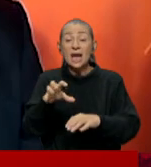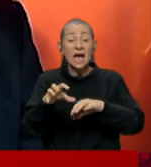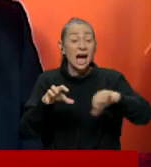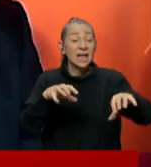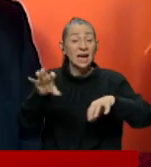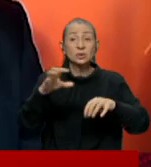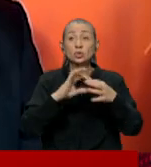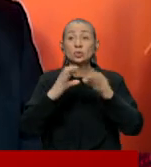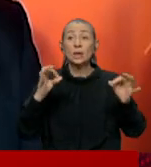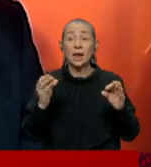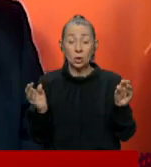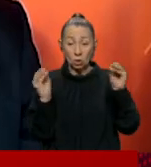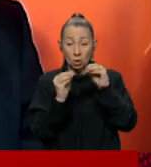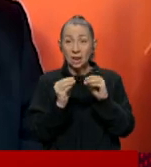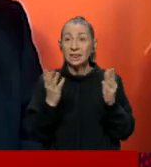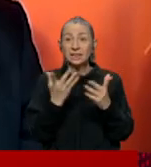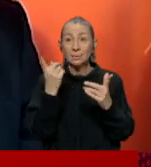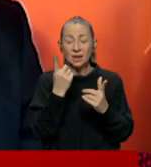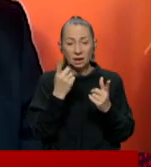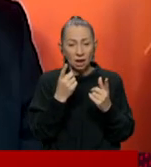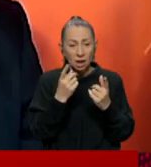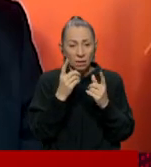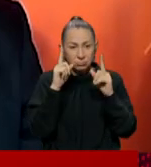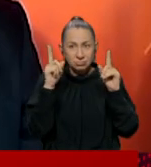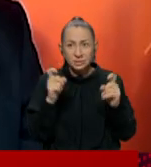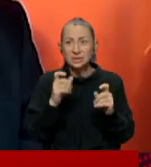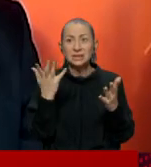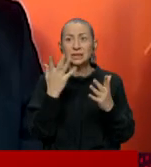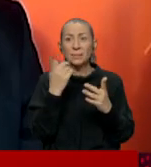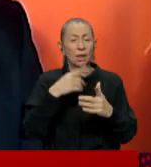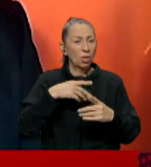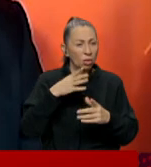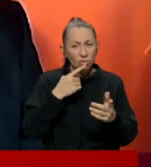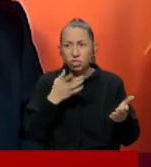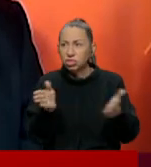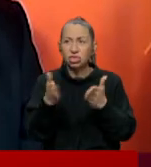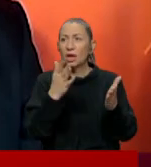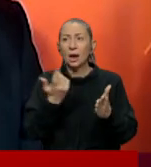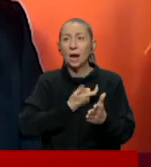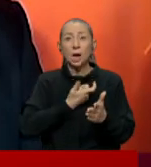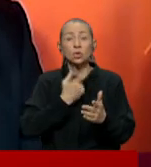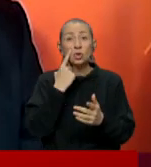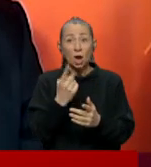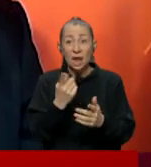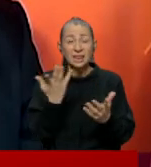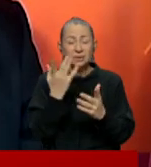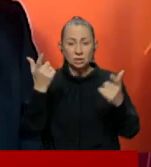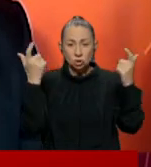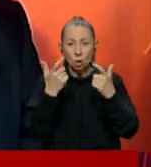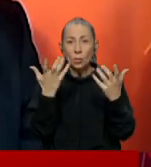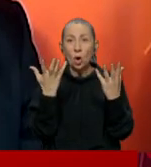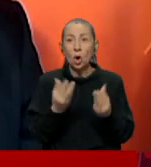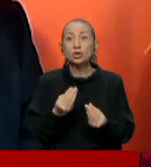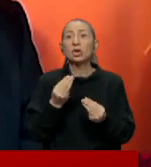ayrı cümleler içinde kullanarak nasıl bir tutarsızlık, nasıl bir savrulma ve kanun önünde nasıl bir sorumluluk